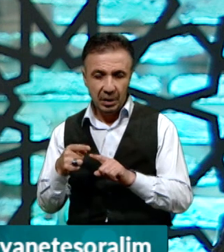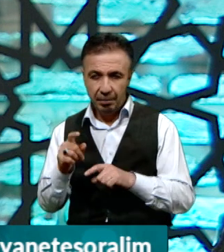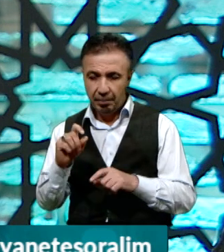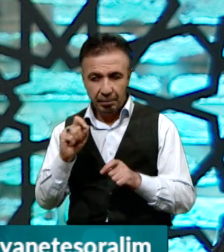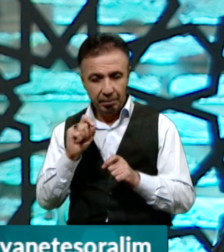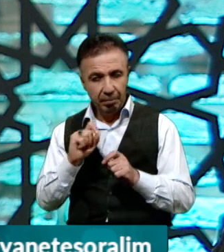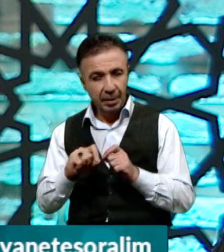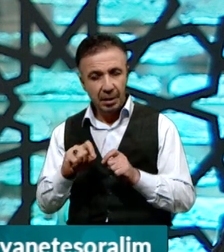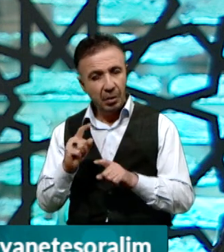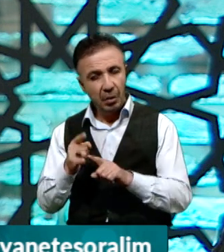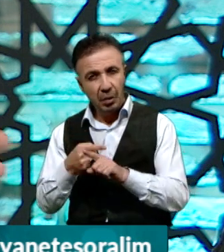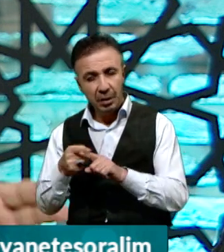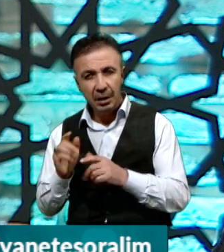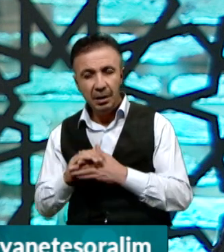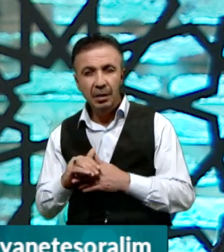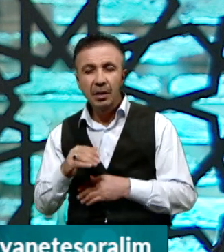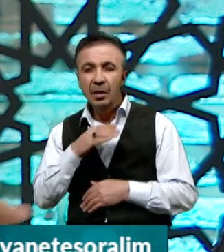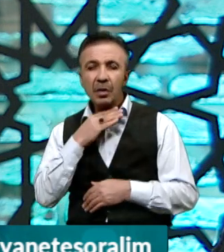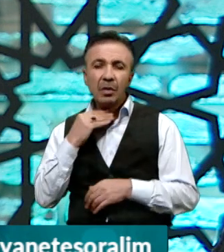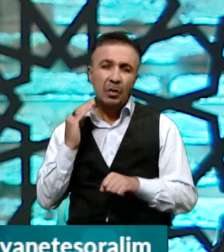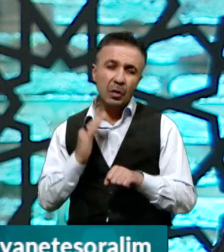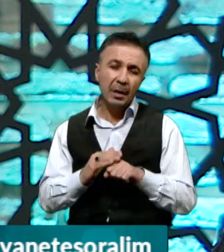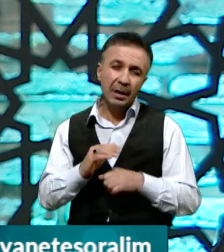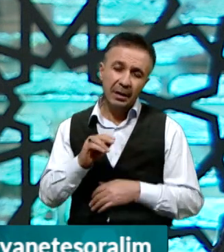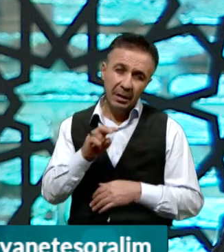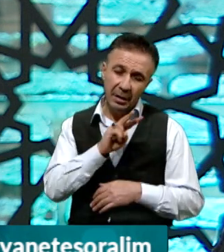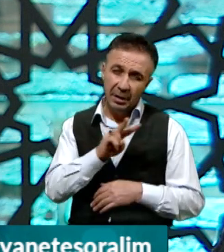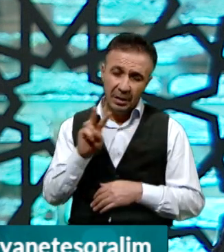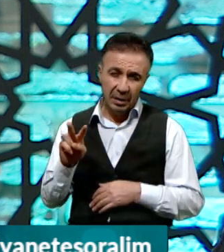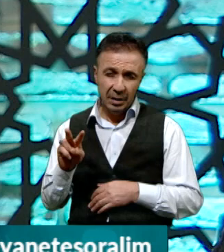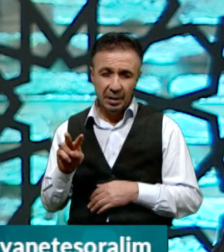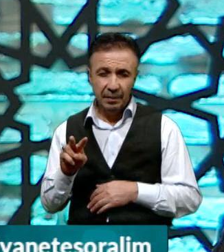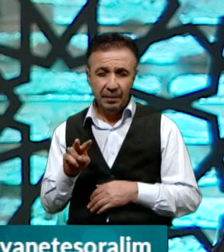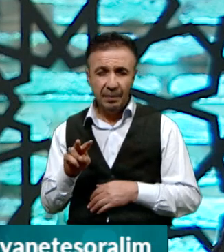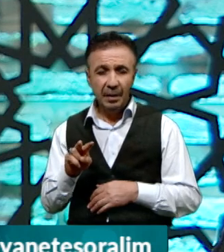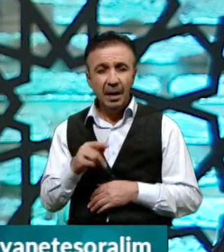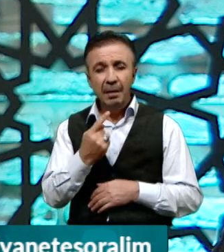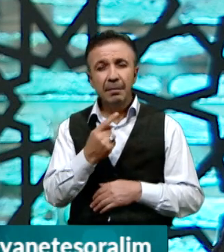Kurbanı her iki aile ikişer tane mi kesmeli yoksa